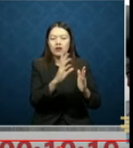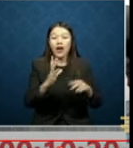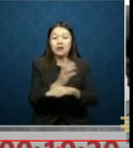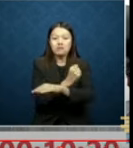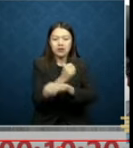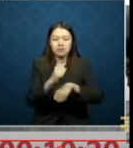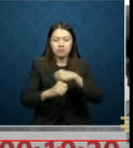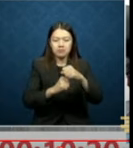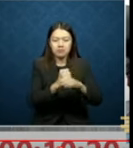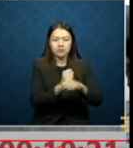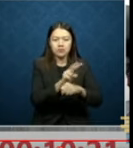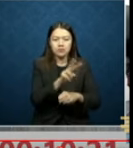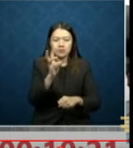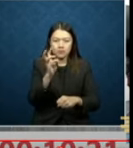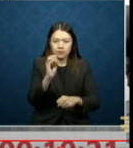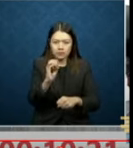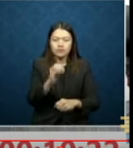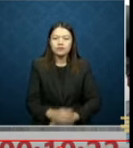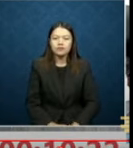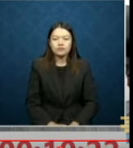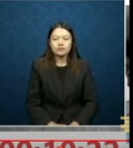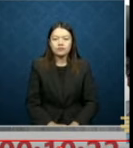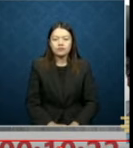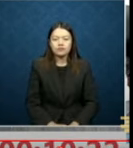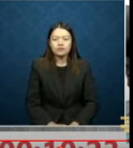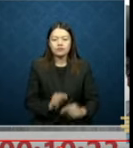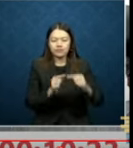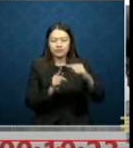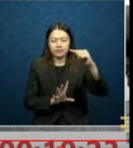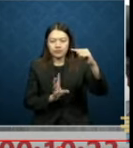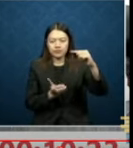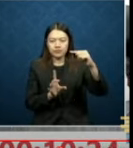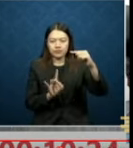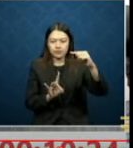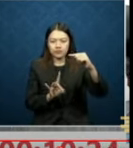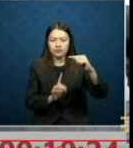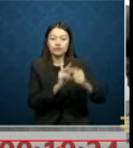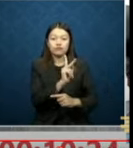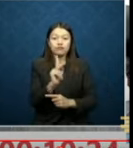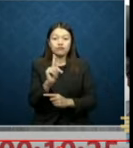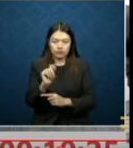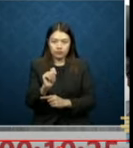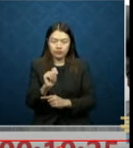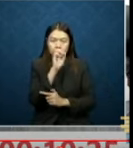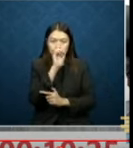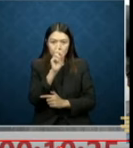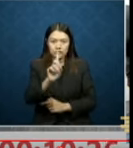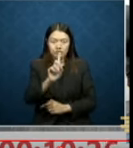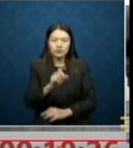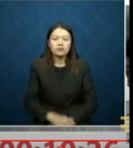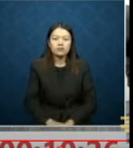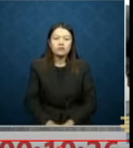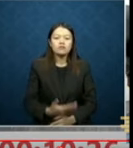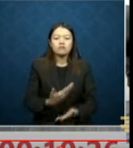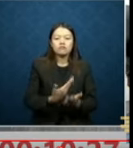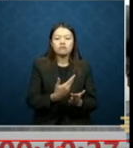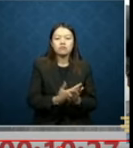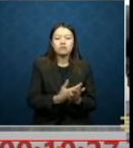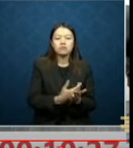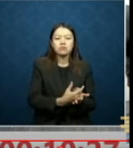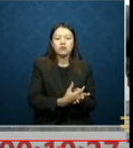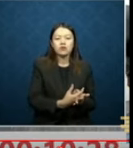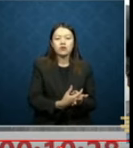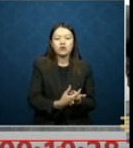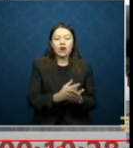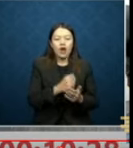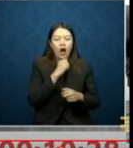เมืองพ.ศ. 2560ลำดับที่68ในบัญชีของกกต.นะครับว่าจะแจกเงินให้แก่คนไทยที่มีอ